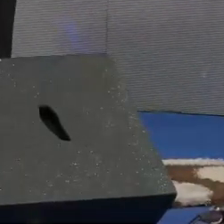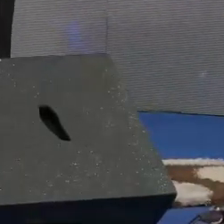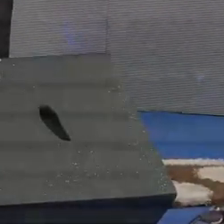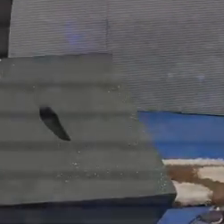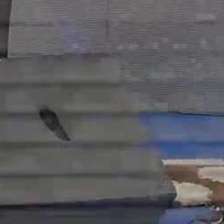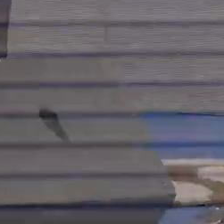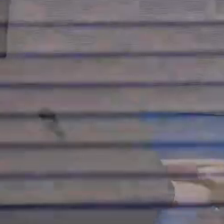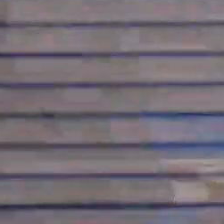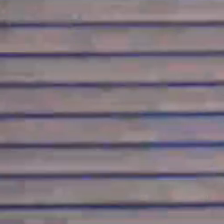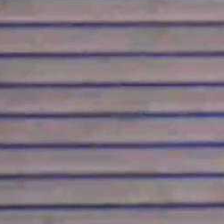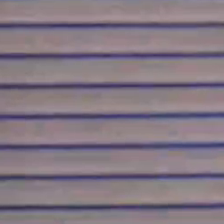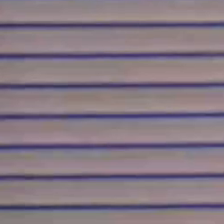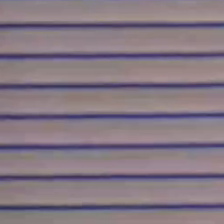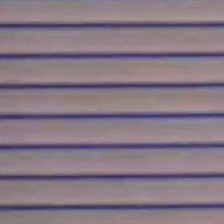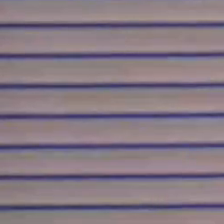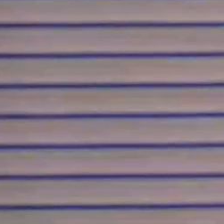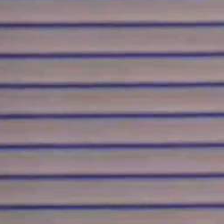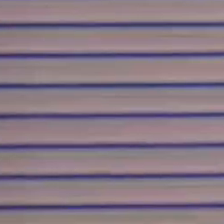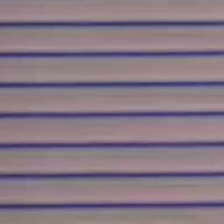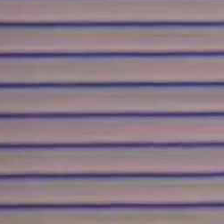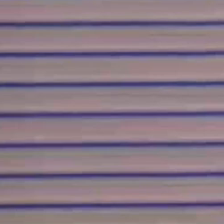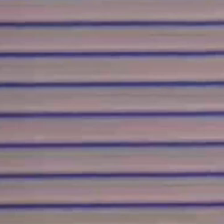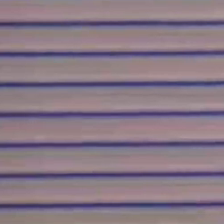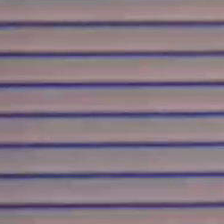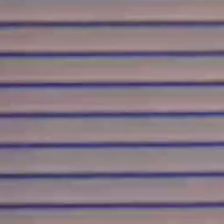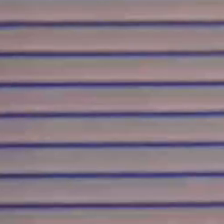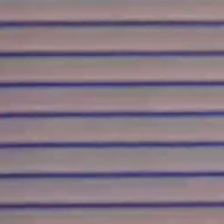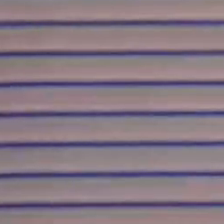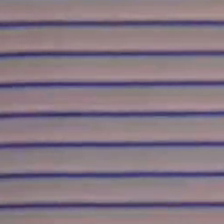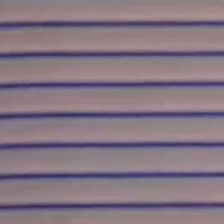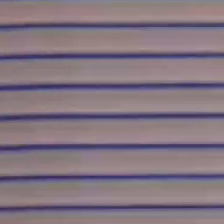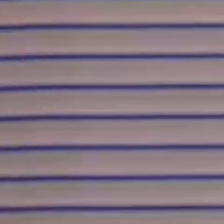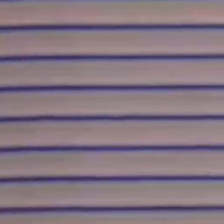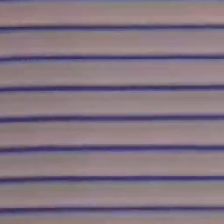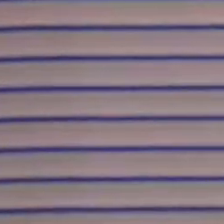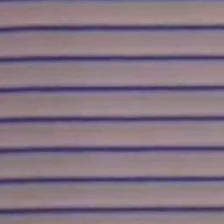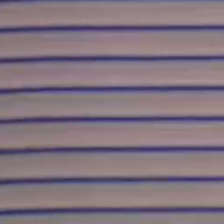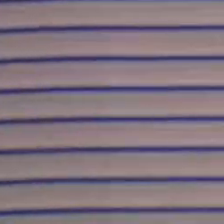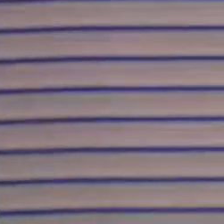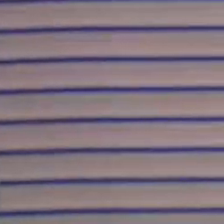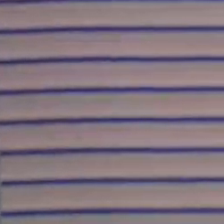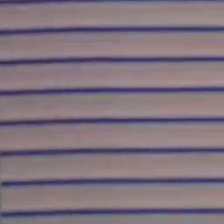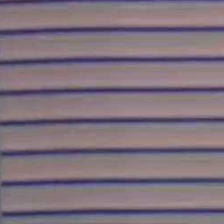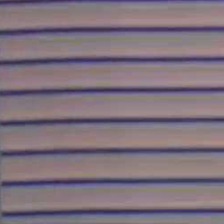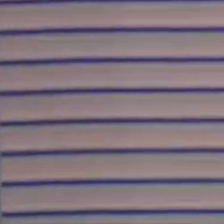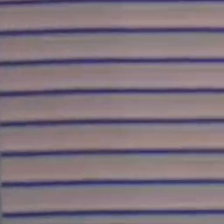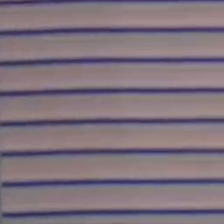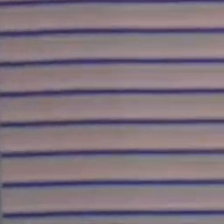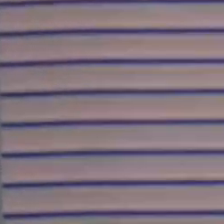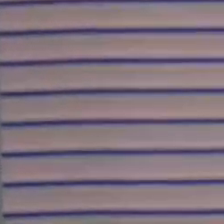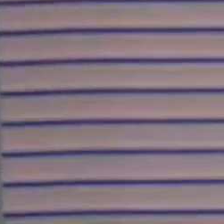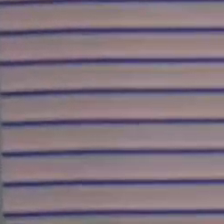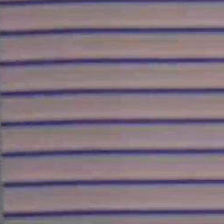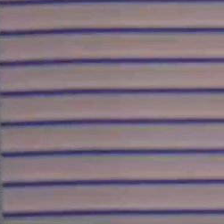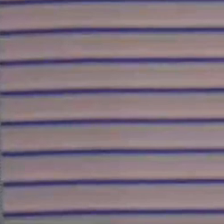dis mon ami, you're too late. Tu es venu en retard. Already God spoke to me. Dieu m'a déjà parlé. I said yes to God. J'ai dit oui à Dieu.